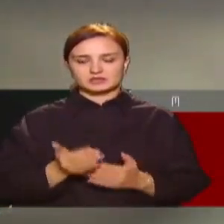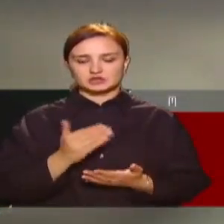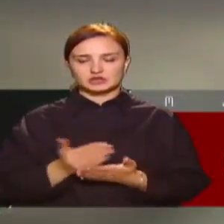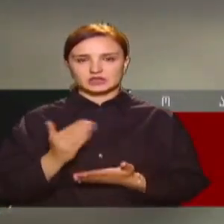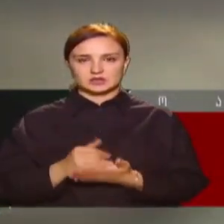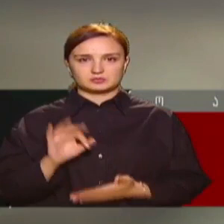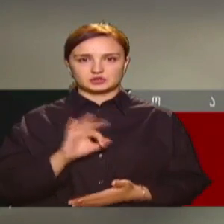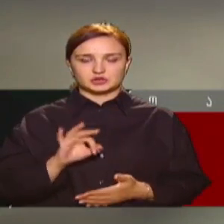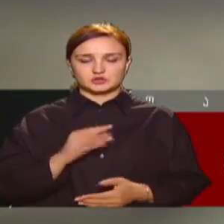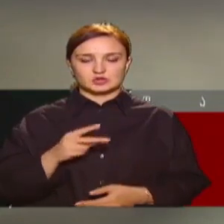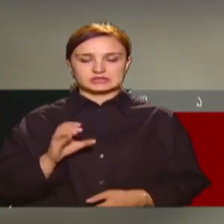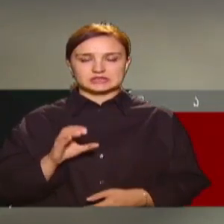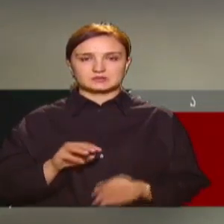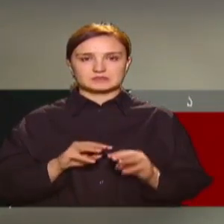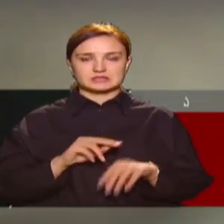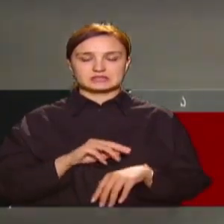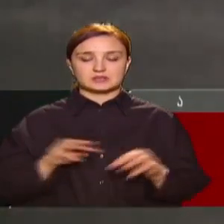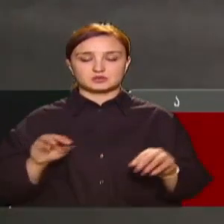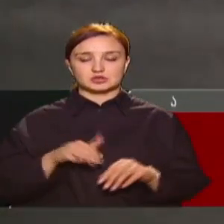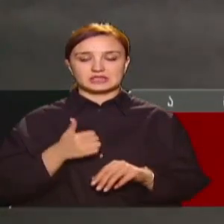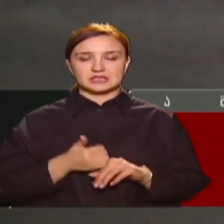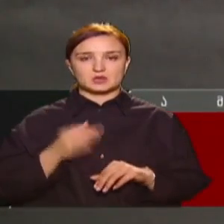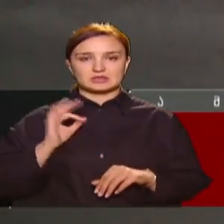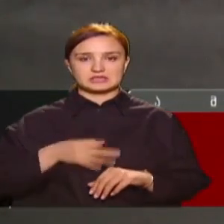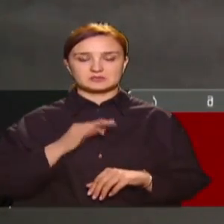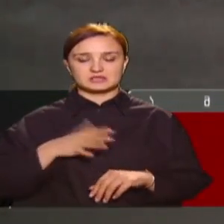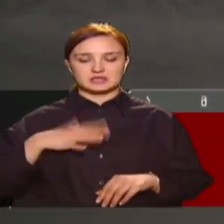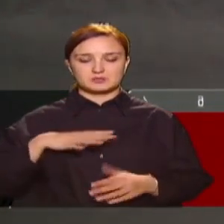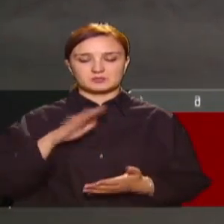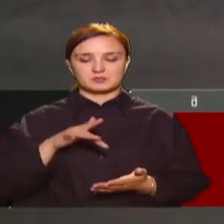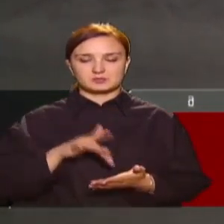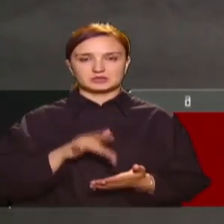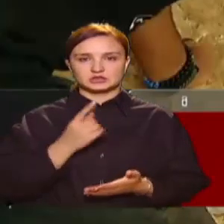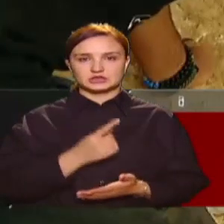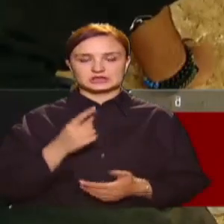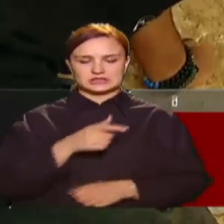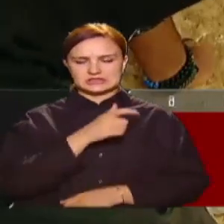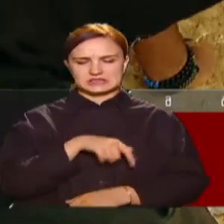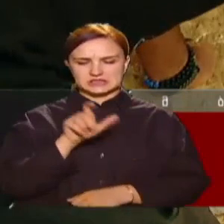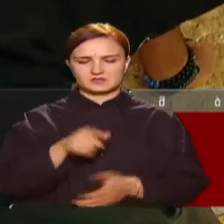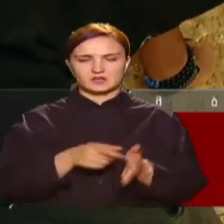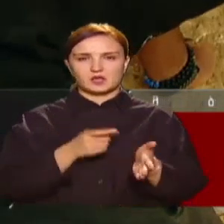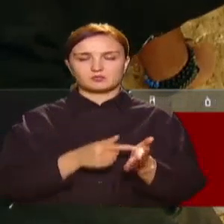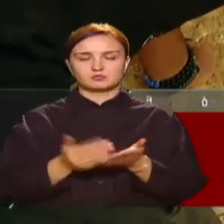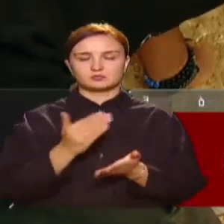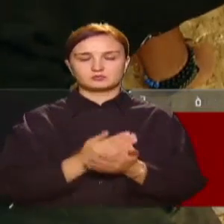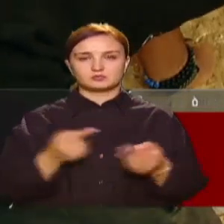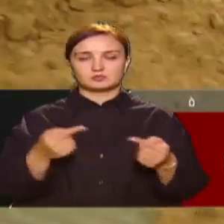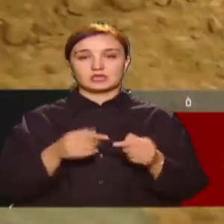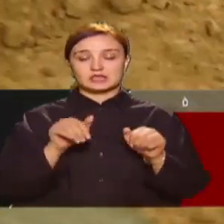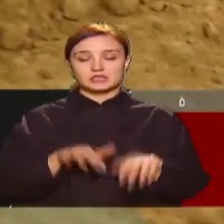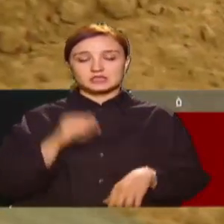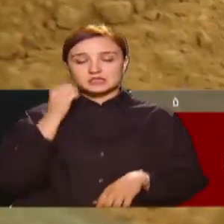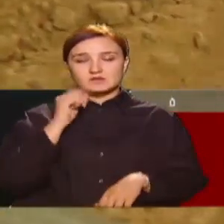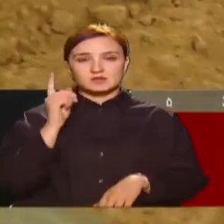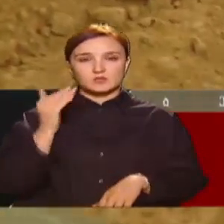შედეგების შესახებ. 20 სექტემბერს სამინისტროს გენერალურმა ინსპექციამ თბილისში ექსპედიციის ერთ-ერთი წევრის გამოკითხვის შედეგად დაადგინა, რომ უძველესი